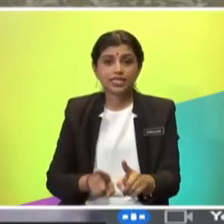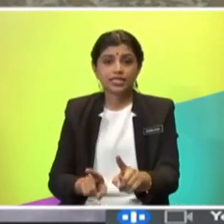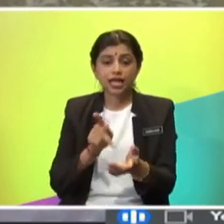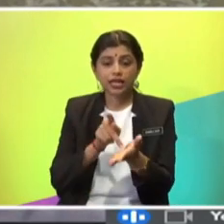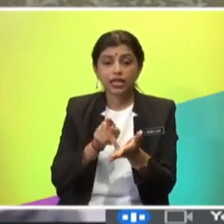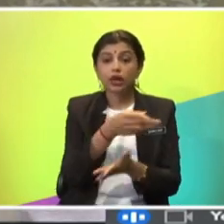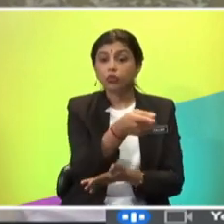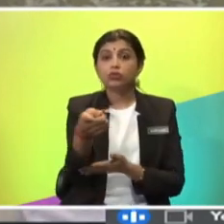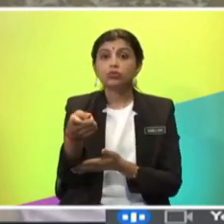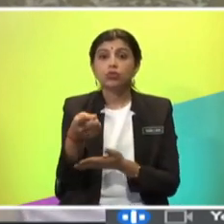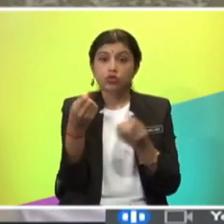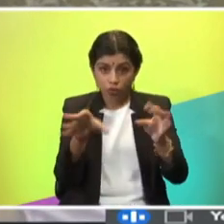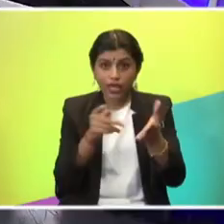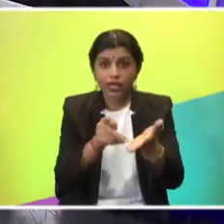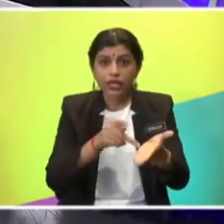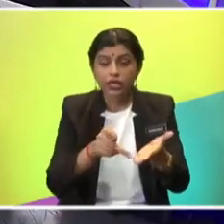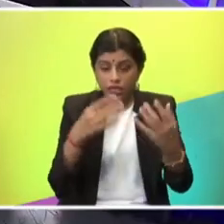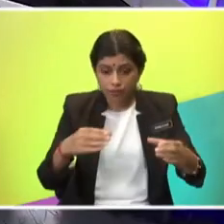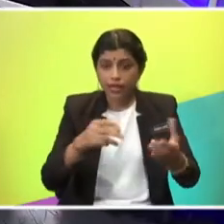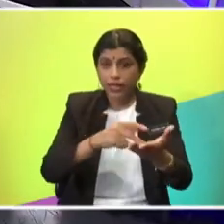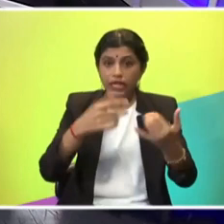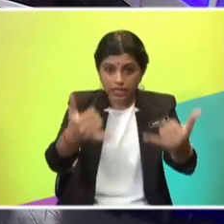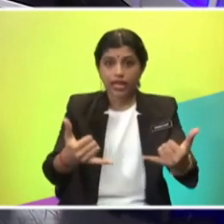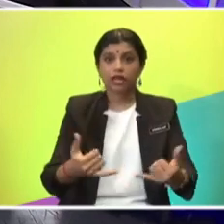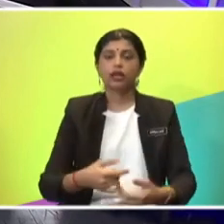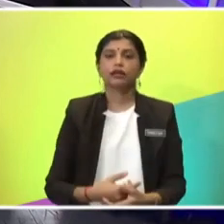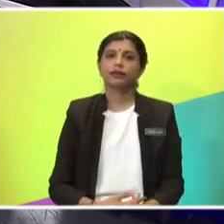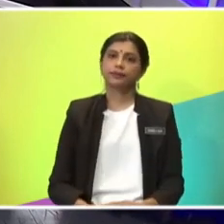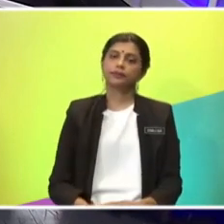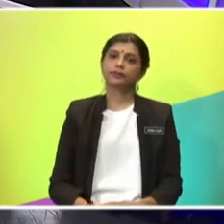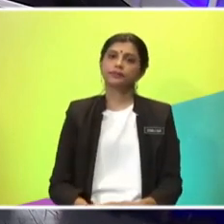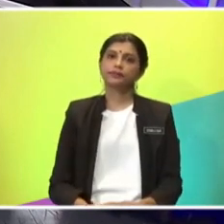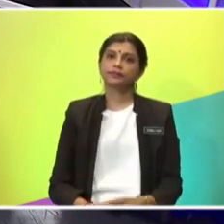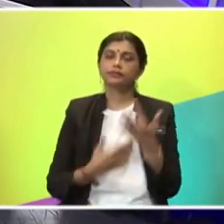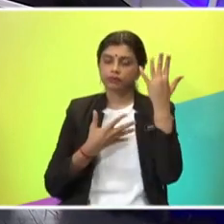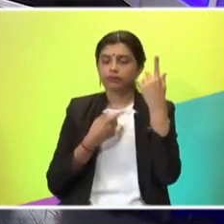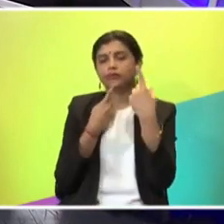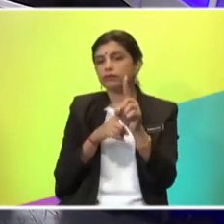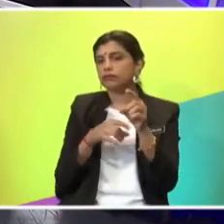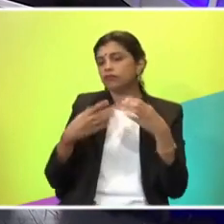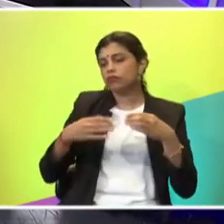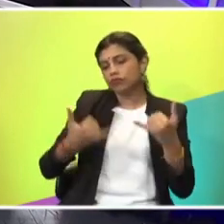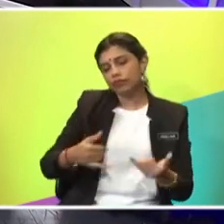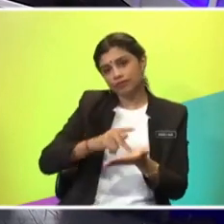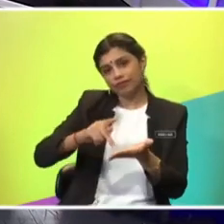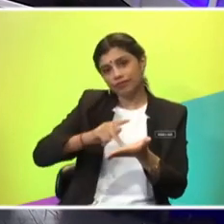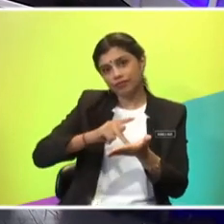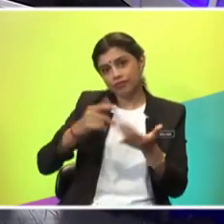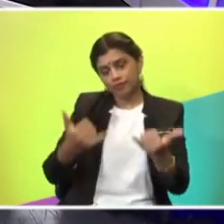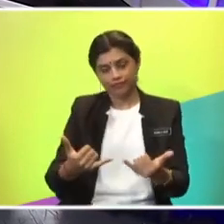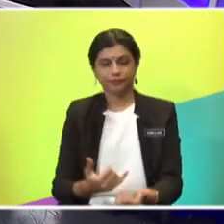buat, Iman juga buat juga, walaupun bukan mereka untuk menjawab, betul. Tetapi semangat itu yang luar biasa.